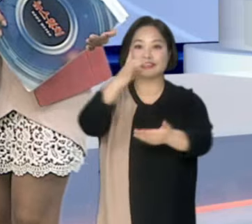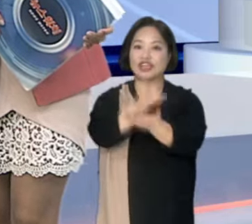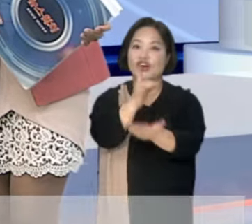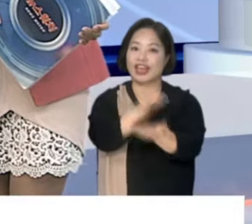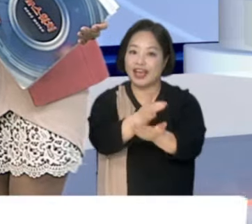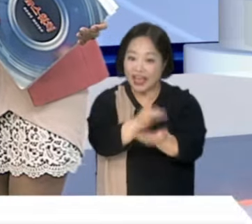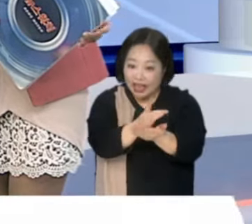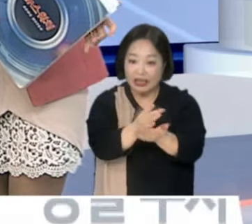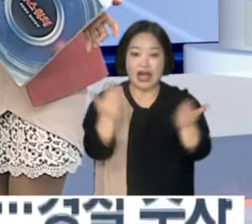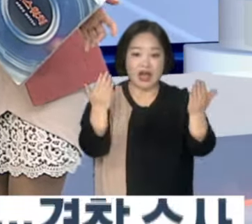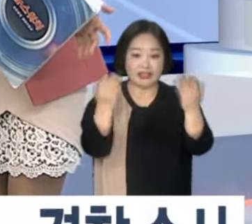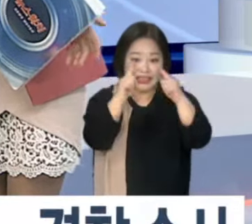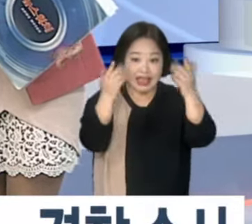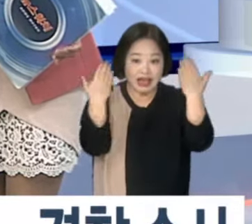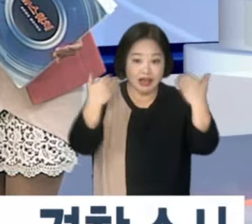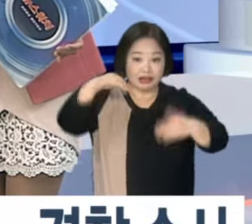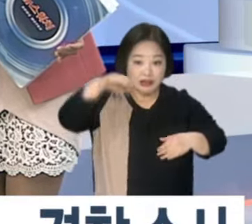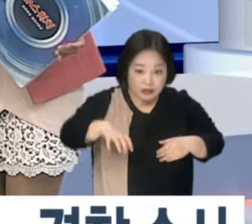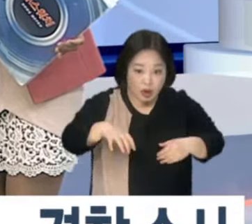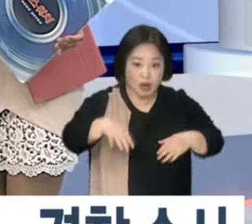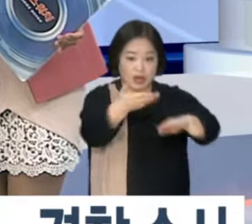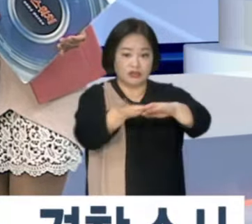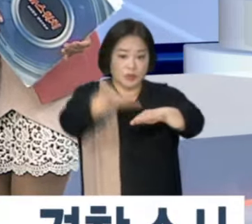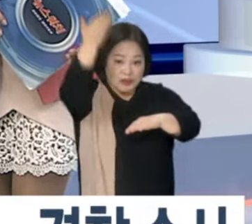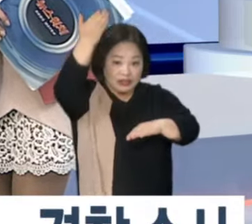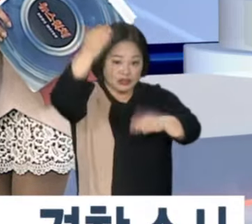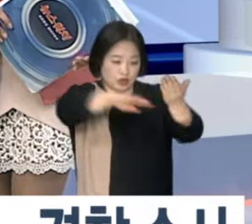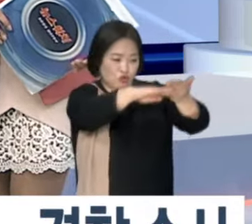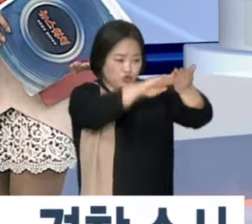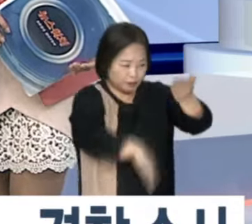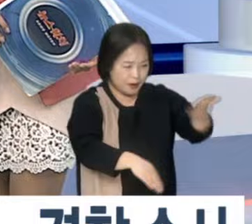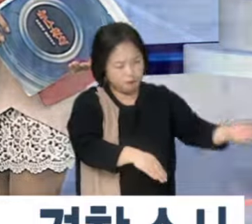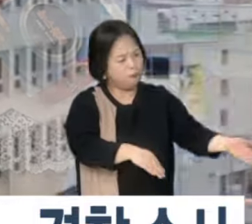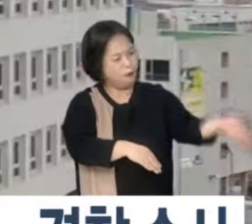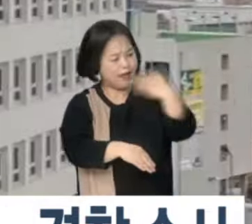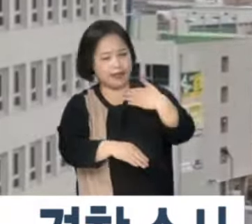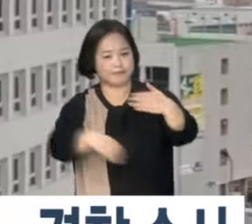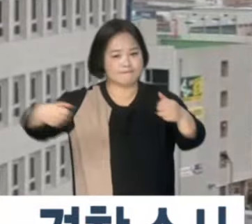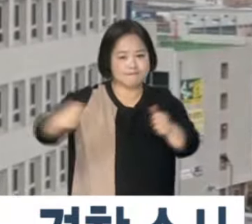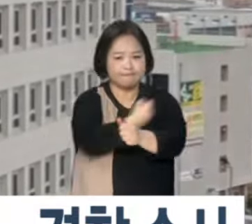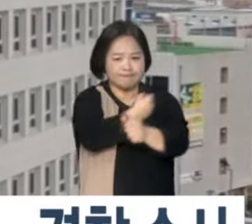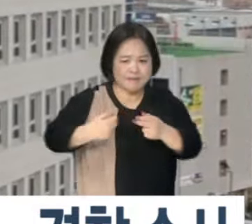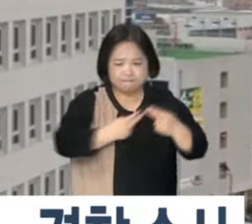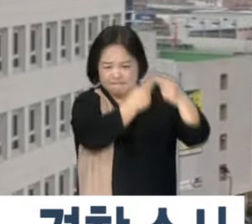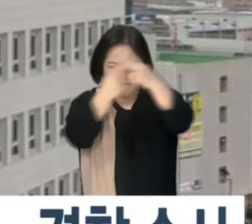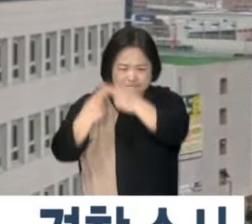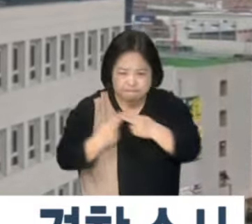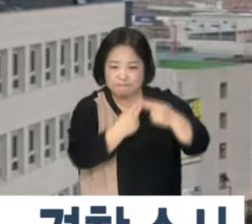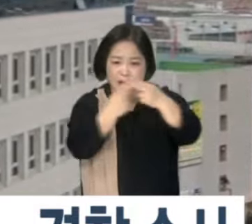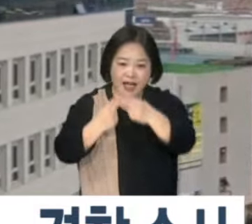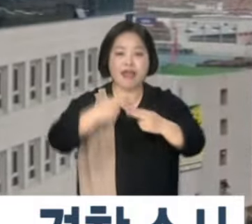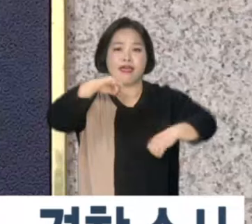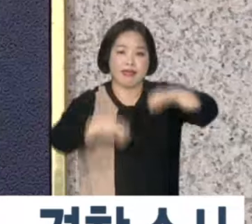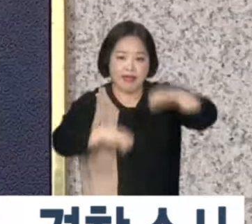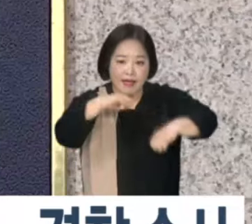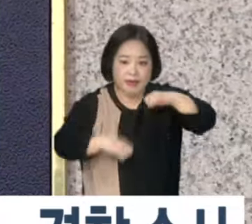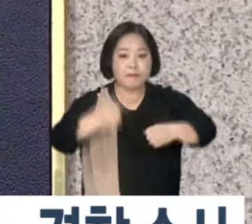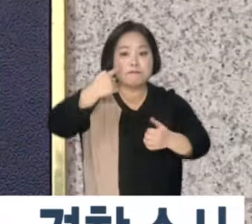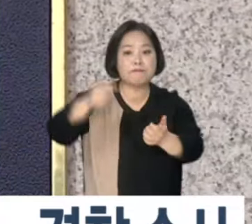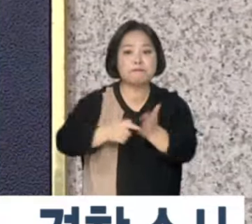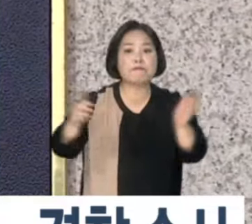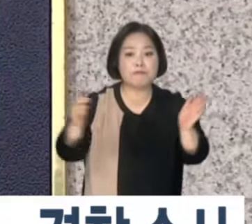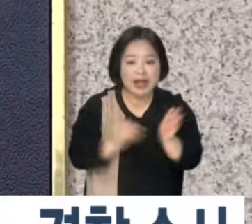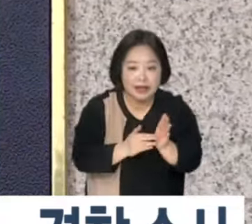충남 천안의 한 대학교에서 선배들이 후배를 상대로 상습적인 폭행과 가혹 행위가 벌어진 것으로